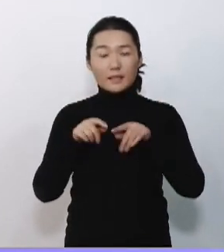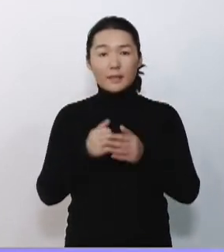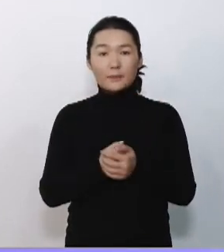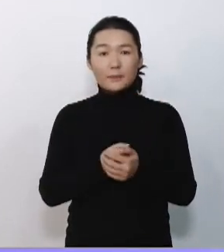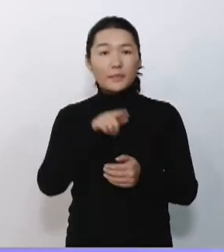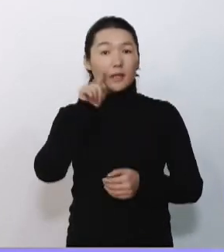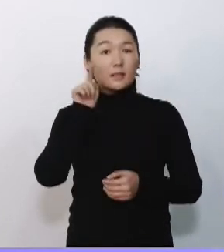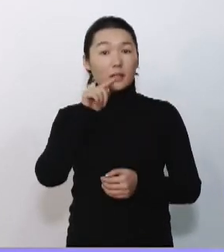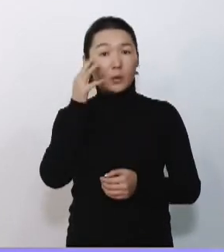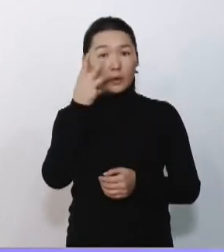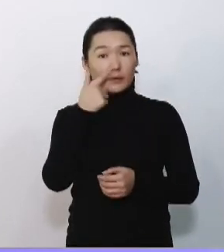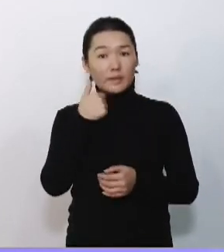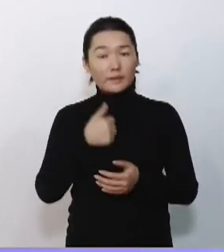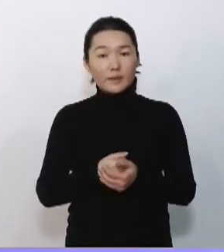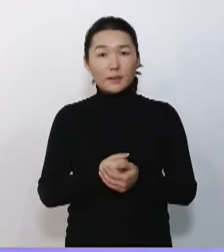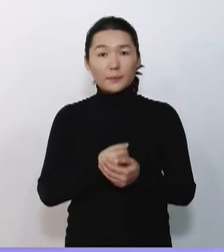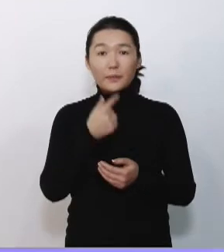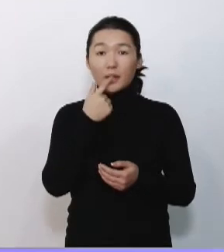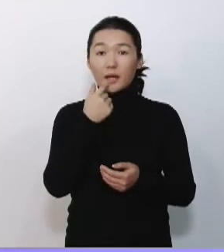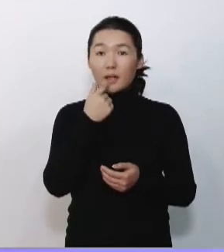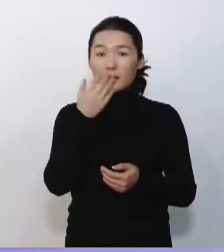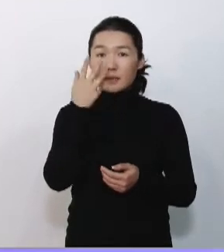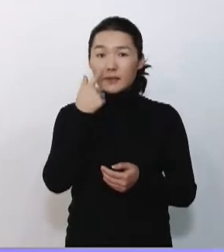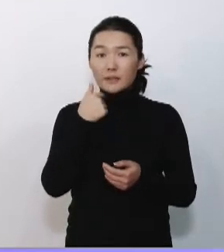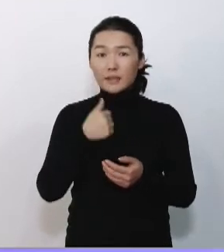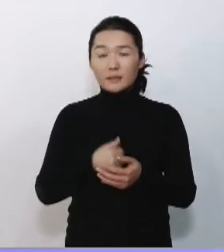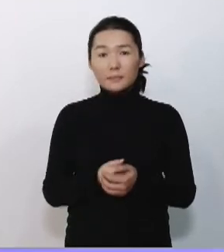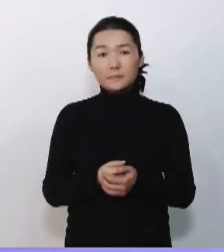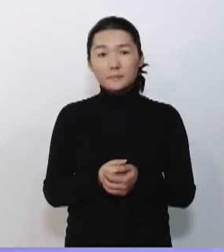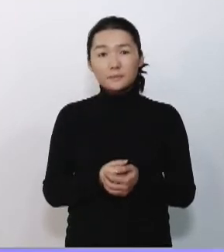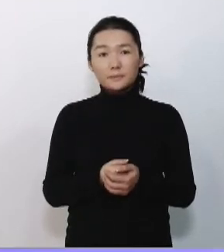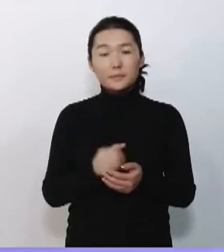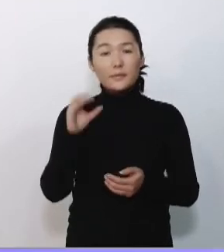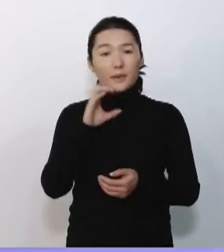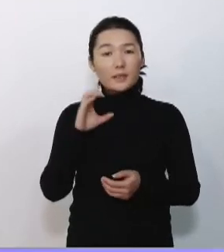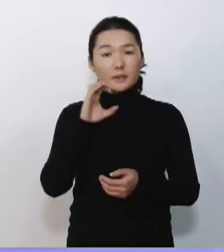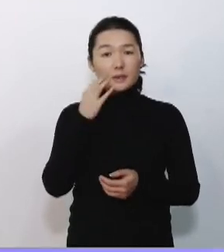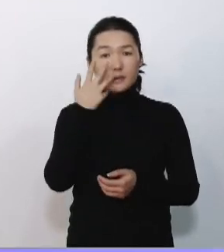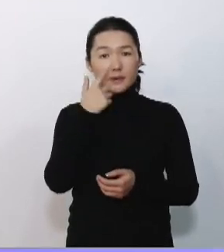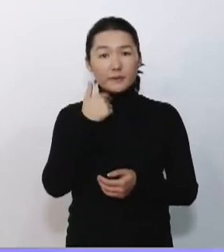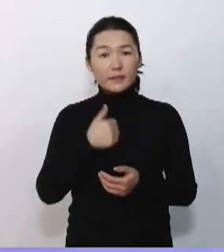зеленого цвета, красного цвета и синего цвета.